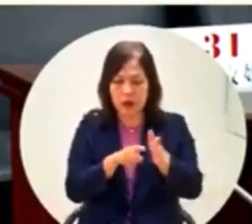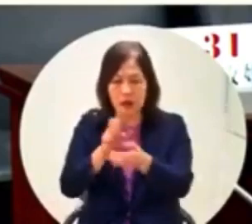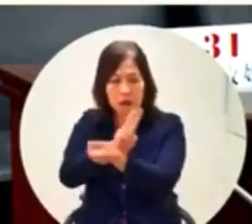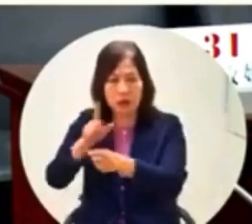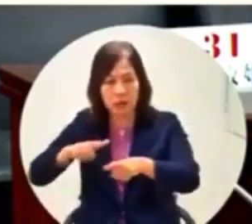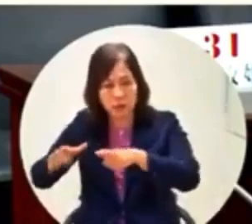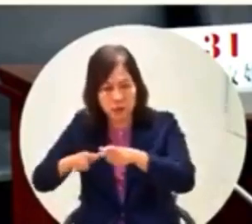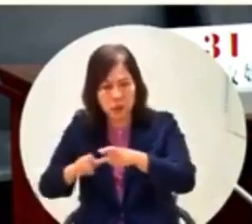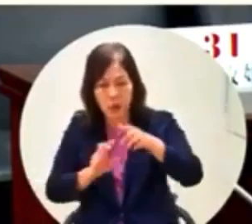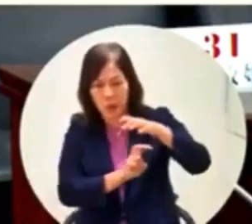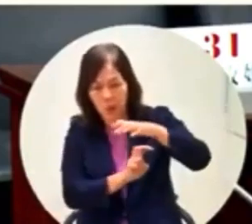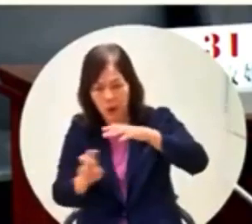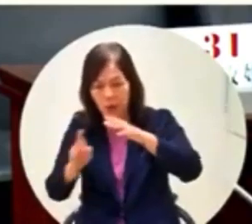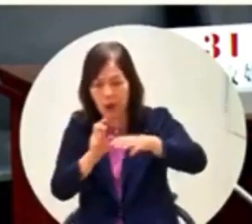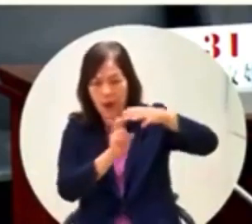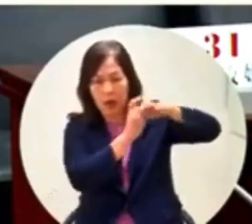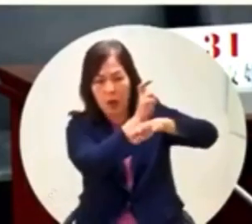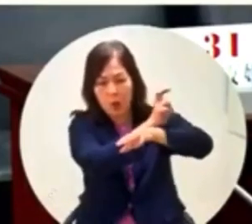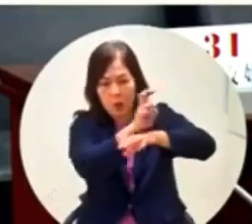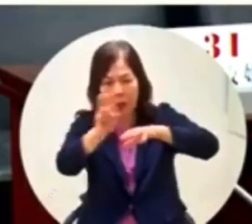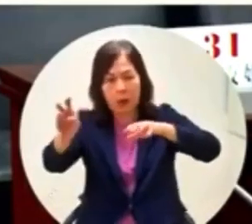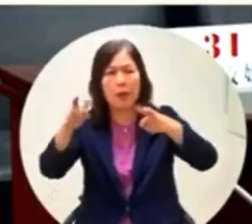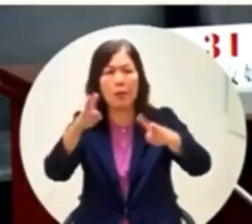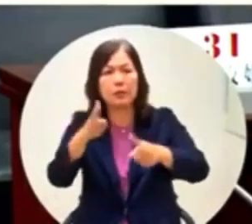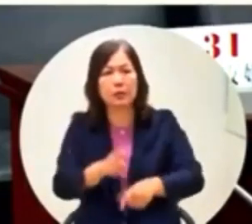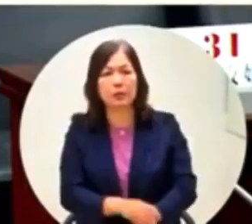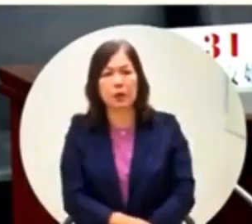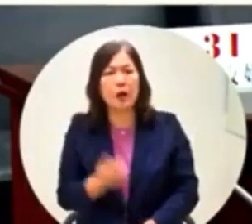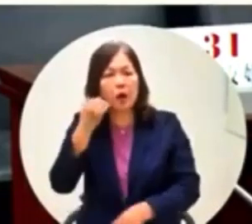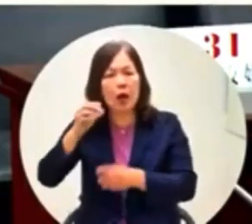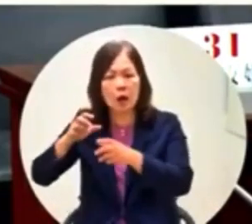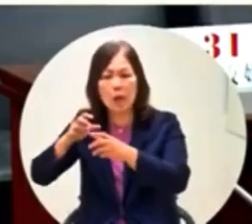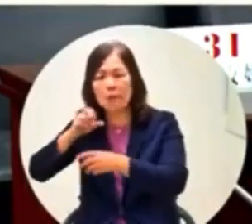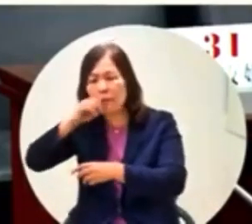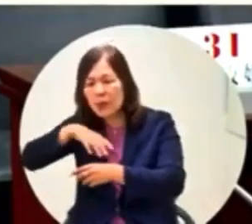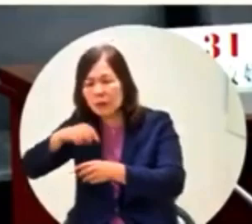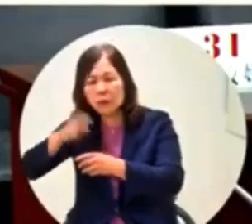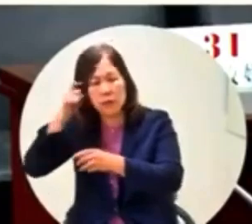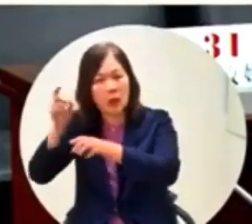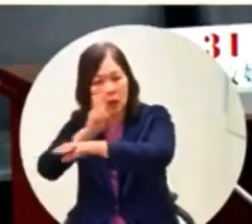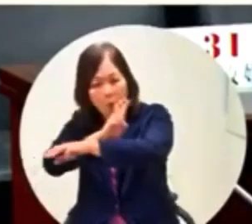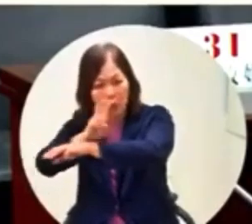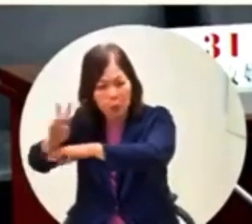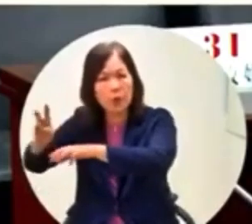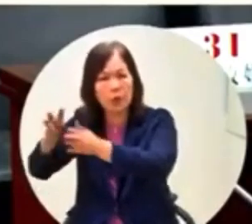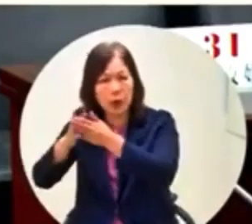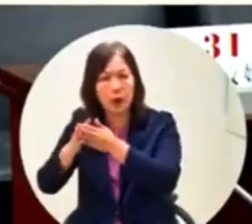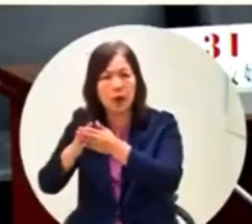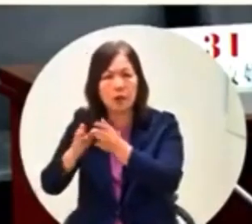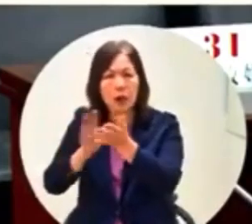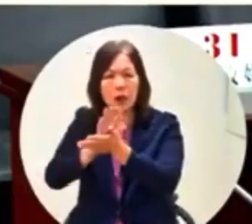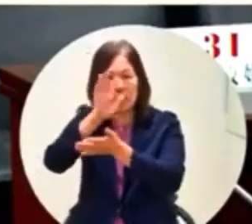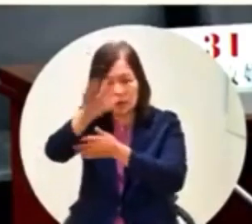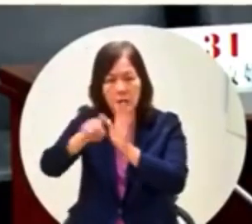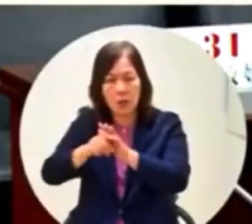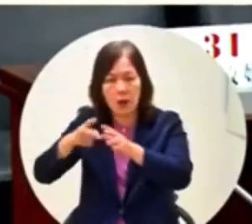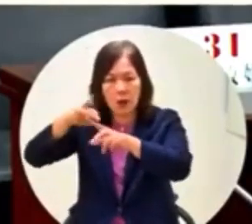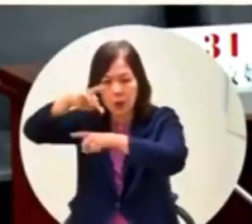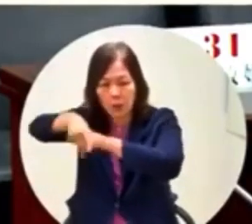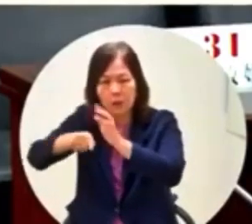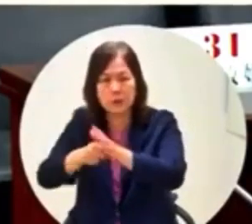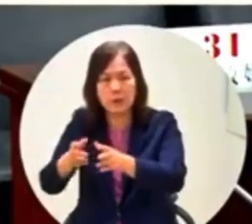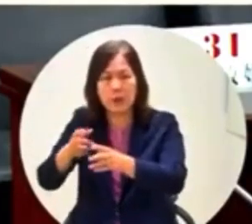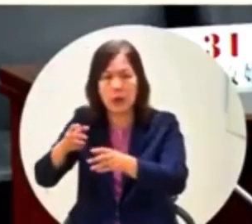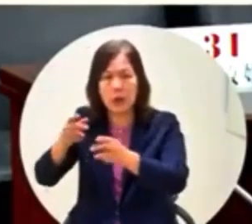是用高架轻轨。如果屏东县他想要高架轻轨以后跨越到双元大桥过